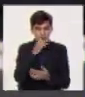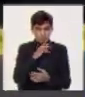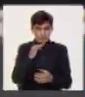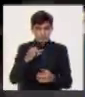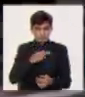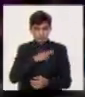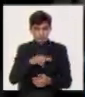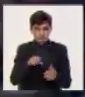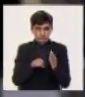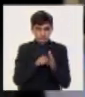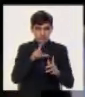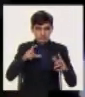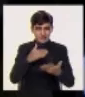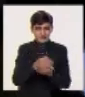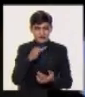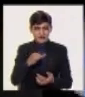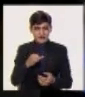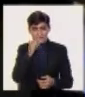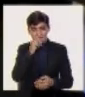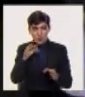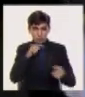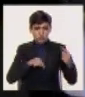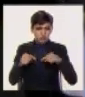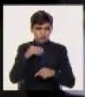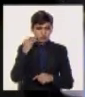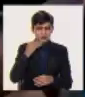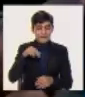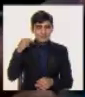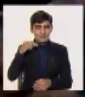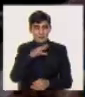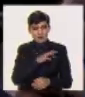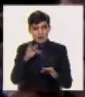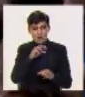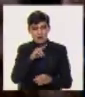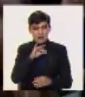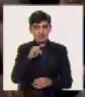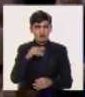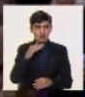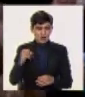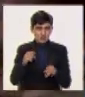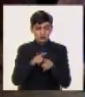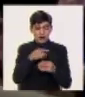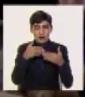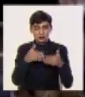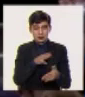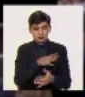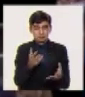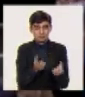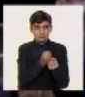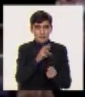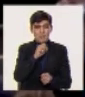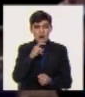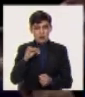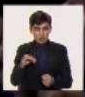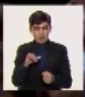когда гибнут люди» и всевозможными обвинениями в адрес турецкого президента Реджепа Тайипа Эрдогана, который открыто поддержал Баку